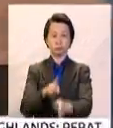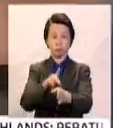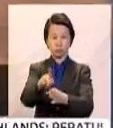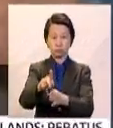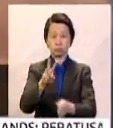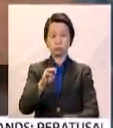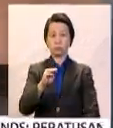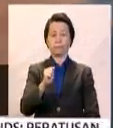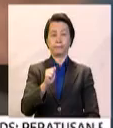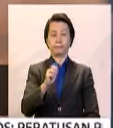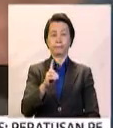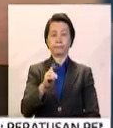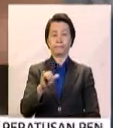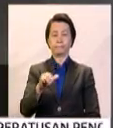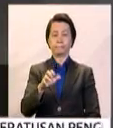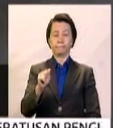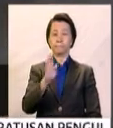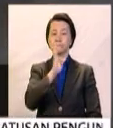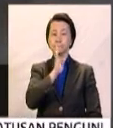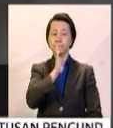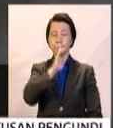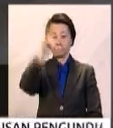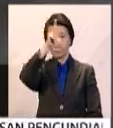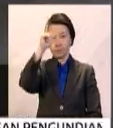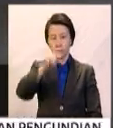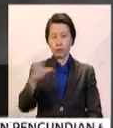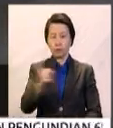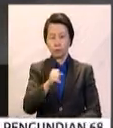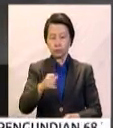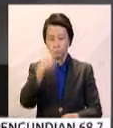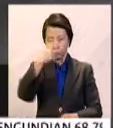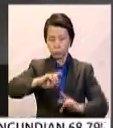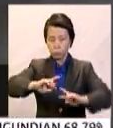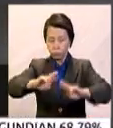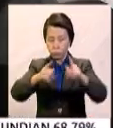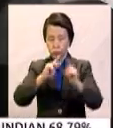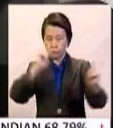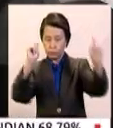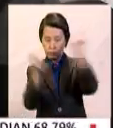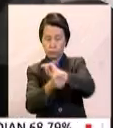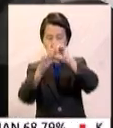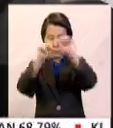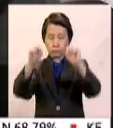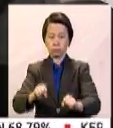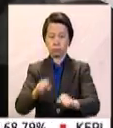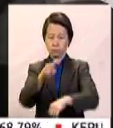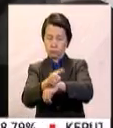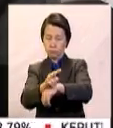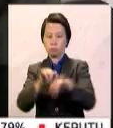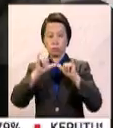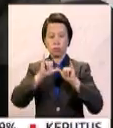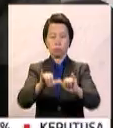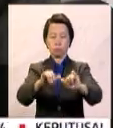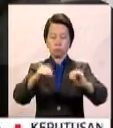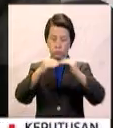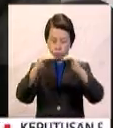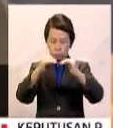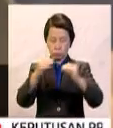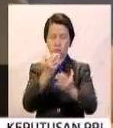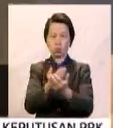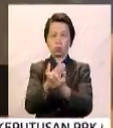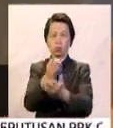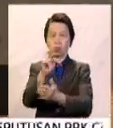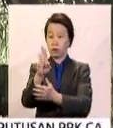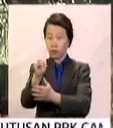Profesor Madya Dr. Ahmad Razman berkata kerajaan perlu mengambil langkah untuk mereformasi sistem moneteri bagi mengekalkan kestabilan mata wang